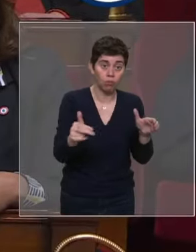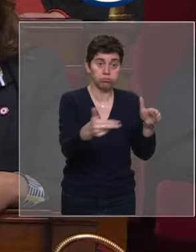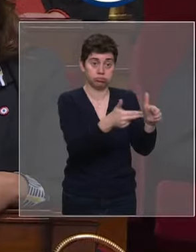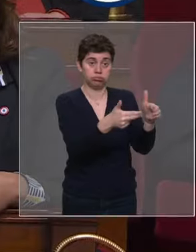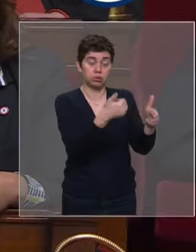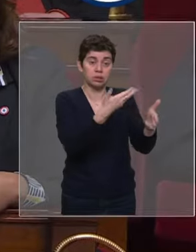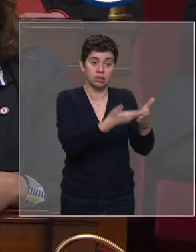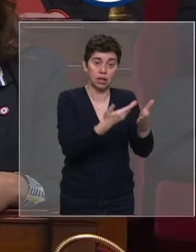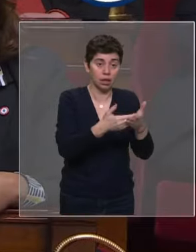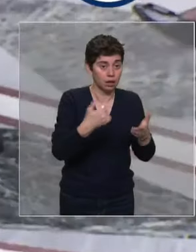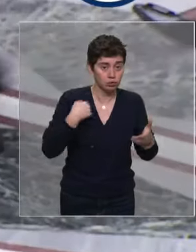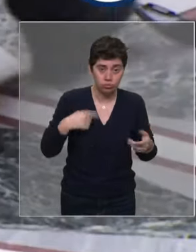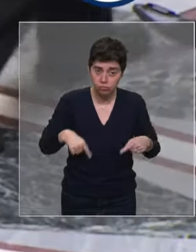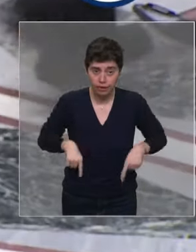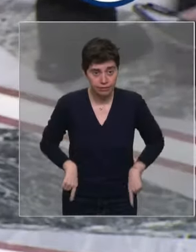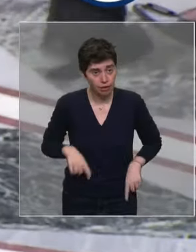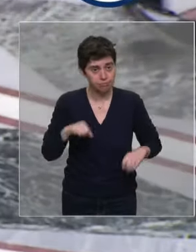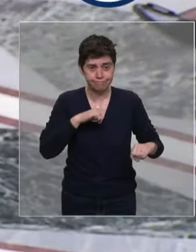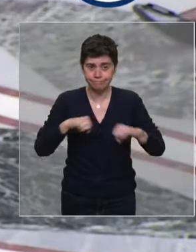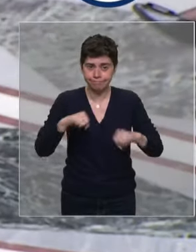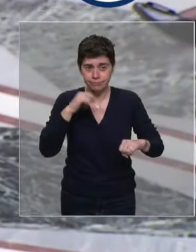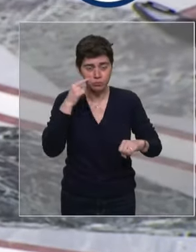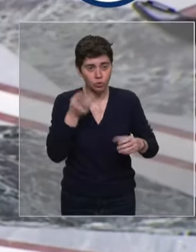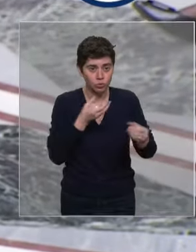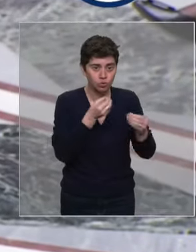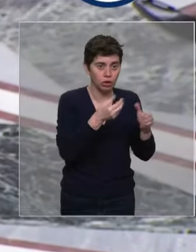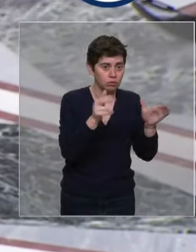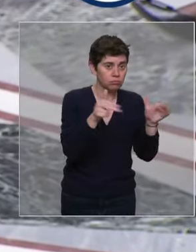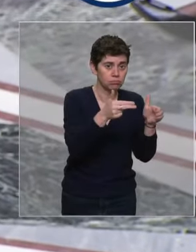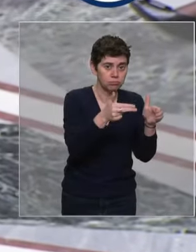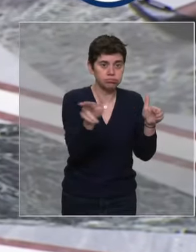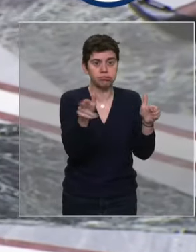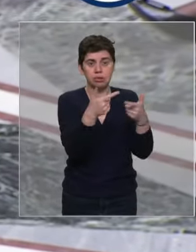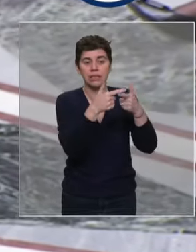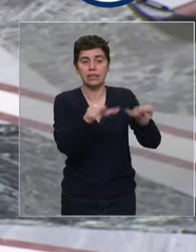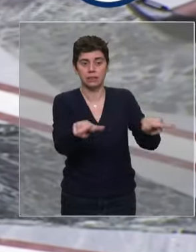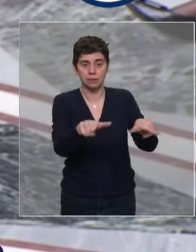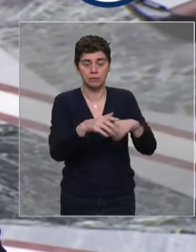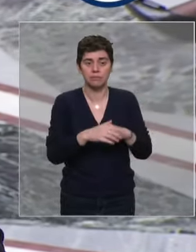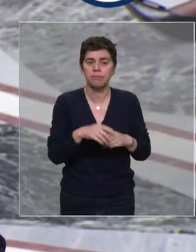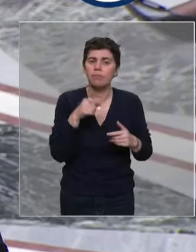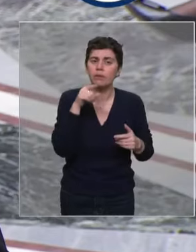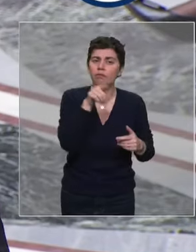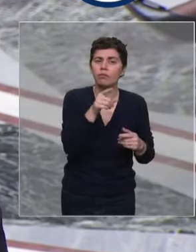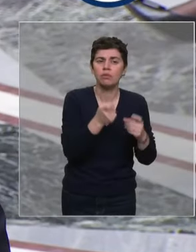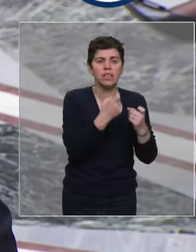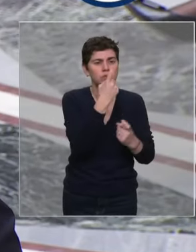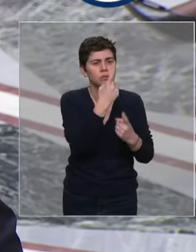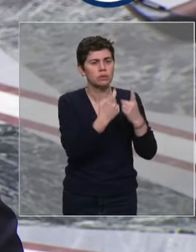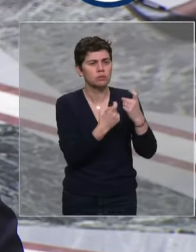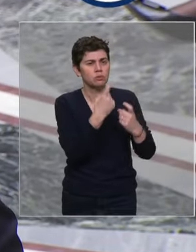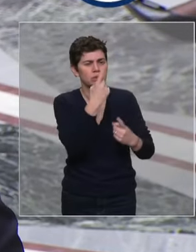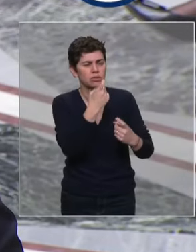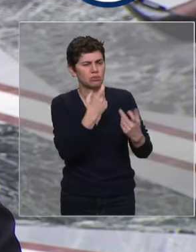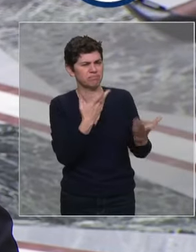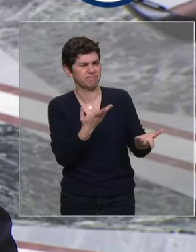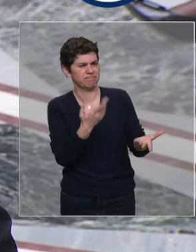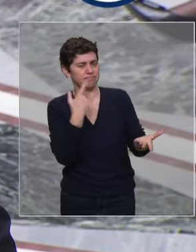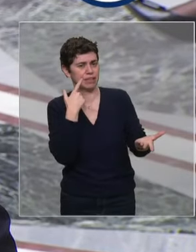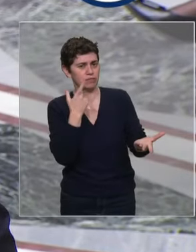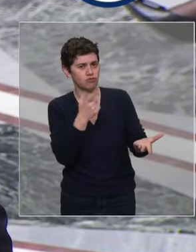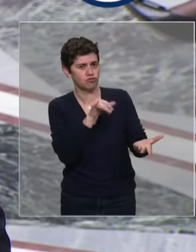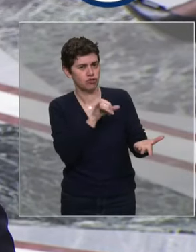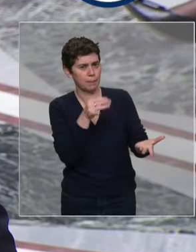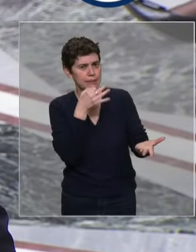mobilisé pour les libérer. Et enfin, je l'entends jamais dans vos questions et dans vos positionnements politiques,